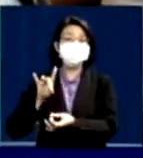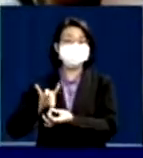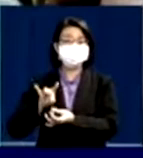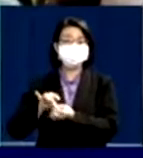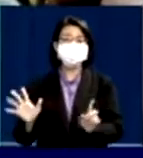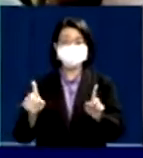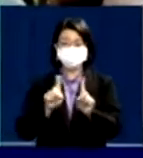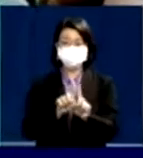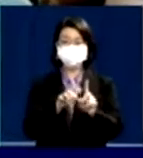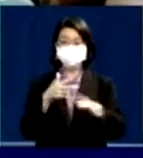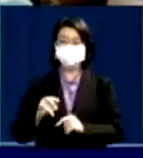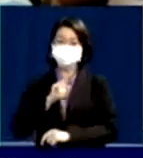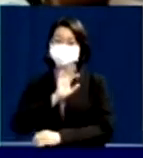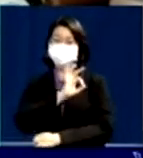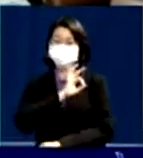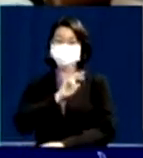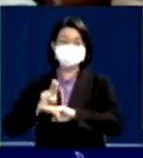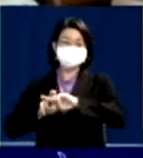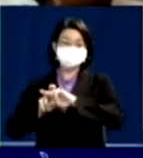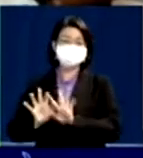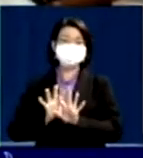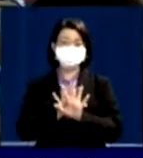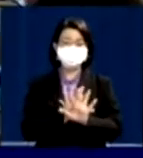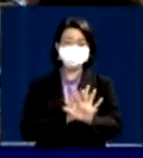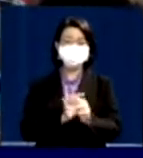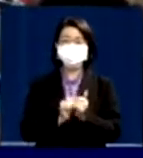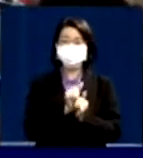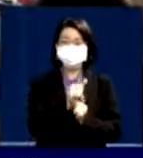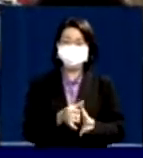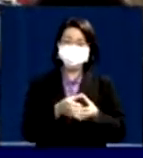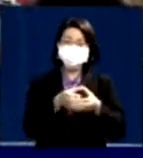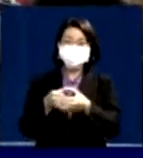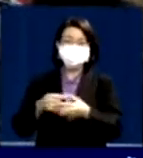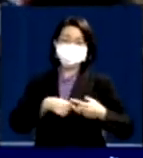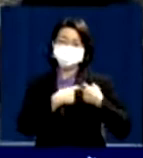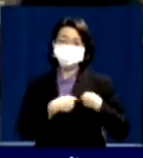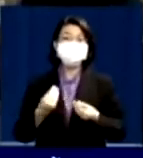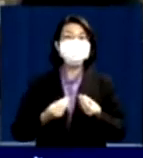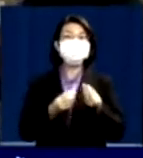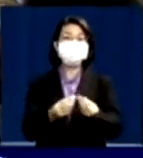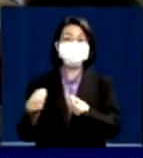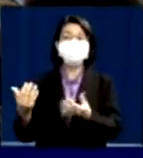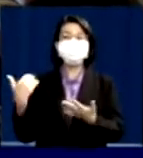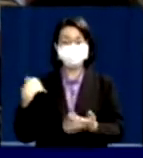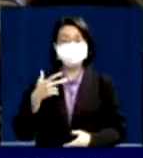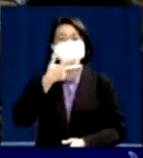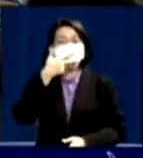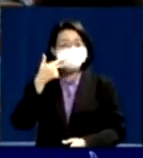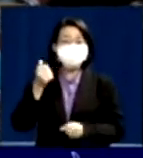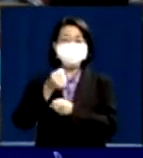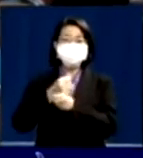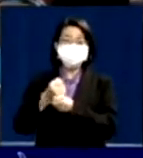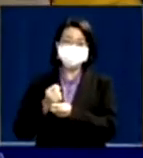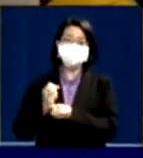มาชิกเหล่ากาชาดจังหวัดสุโขทัยทุกท่านได้ลงพื้นที่กันไปครับเพื่อที่จะให้กำลังใจพร้อมกับมอบขนมและก็นมนะครับให้กับ